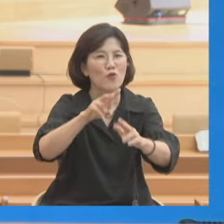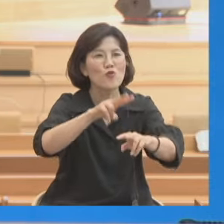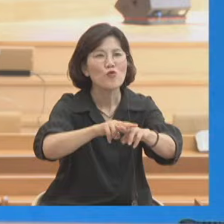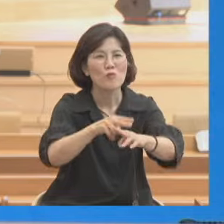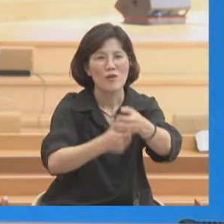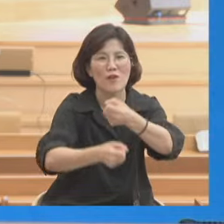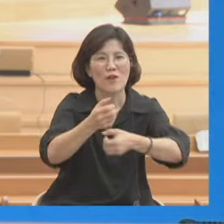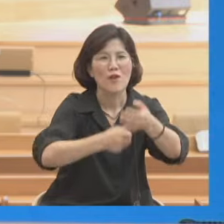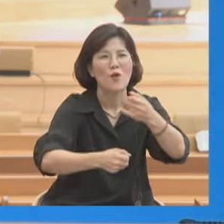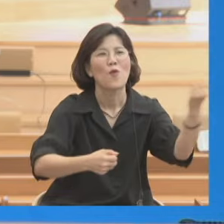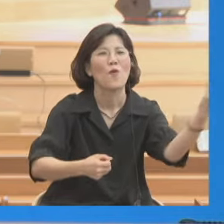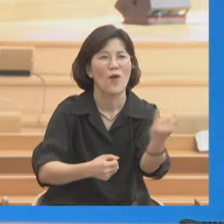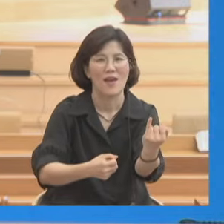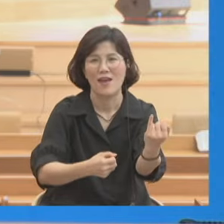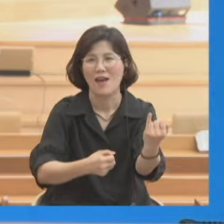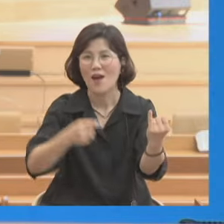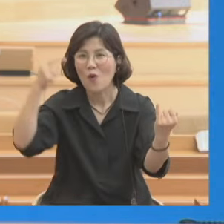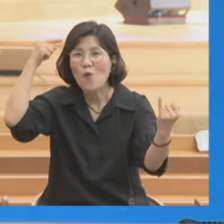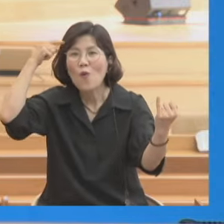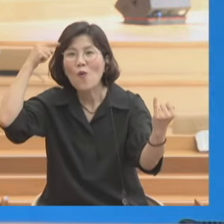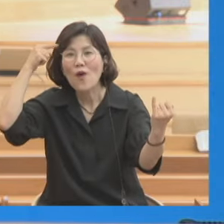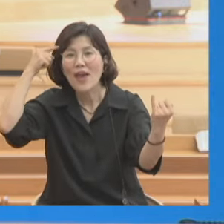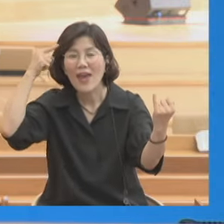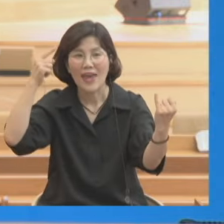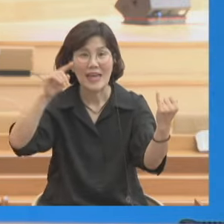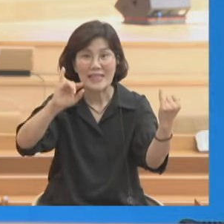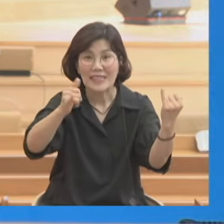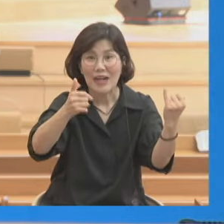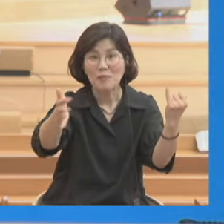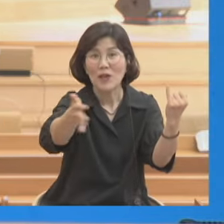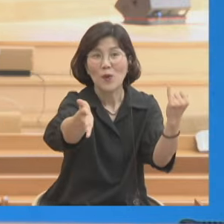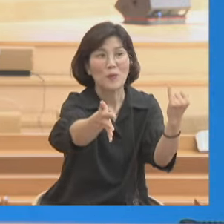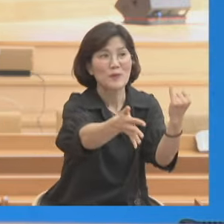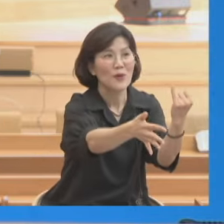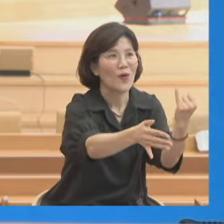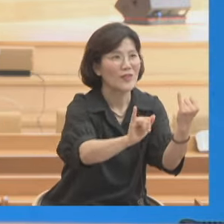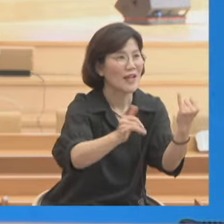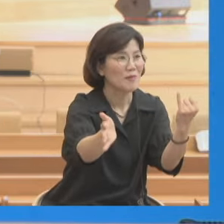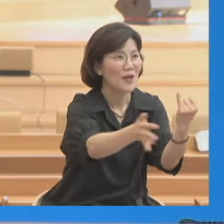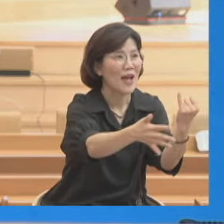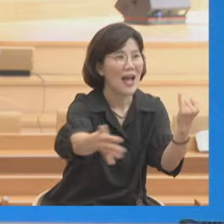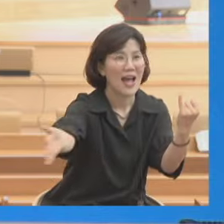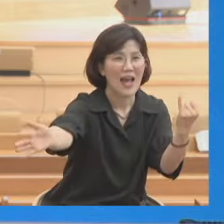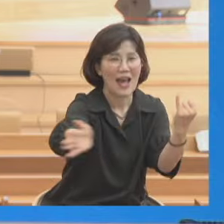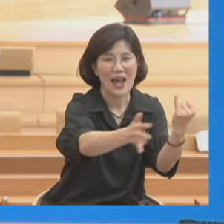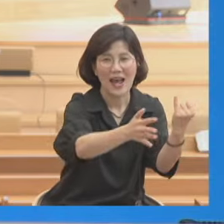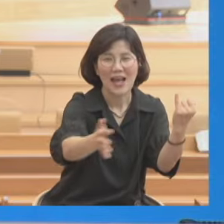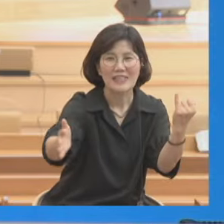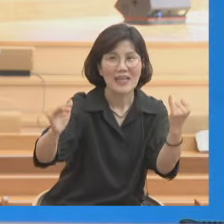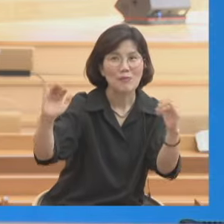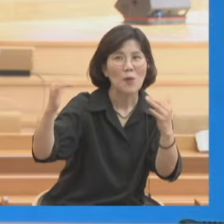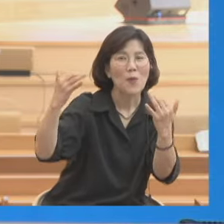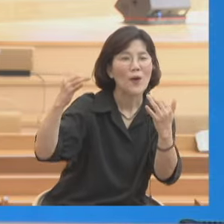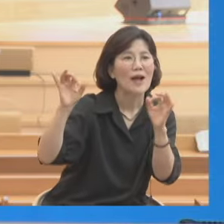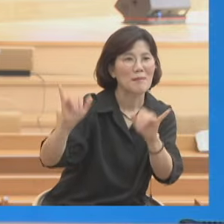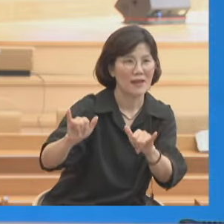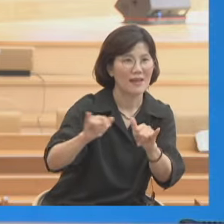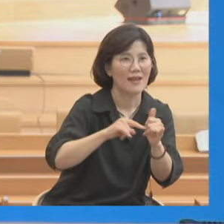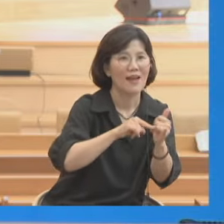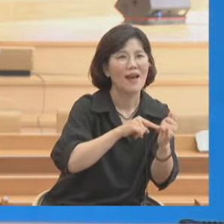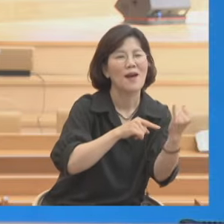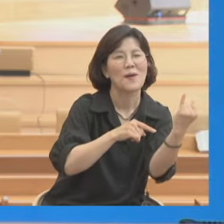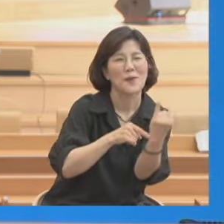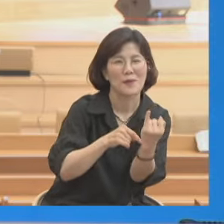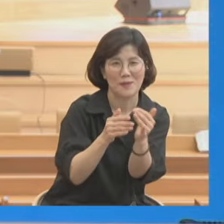우물길로 나온 거. 왜? 사람들이 안 움직일 때. 사람들의 눈을 피하려고.